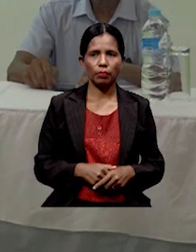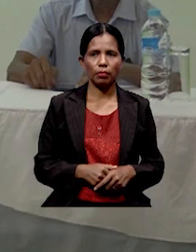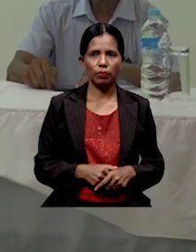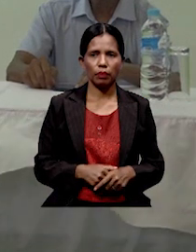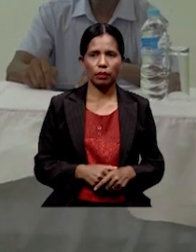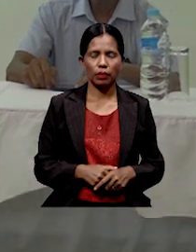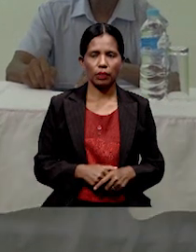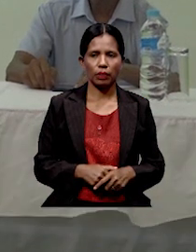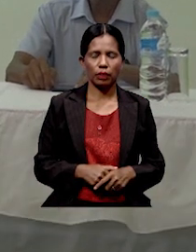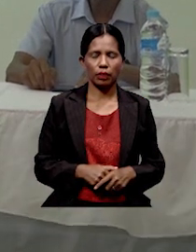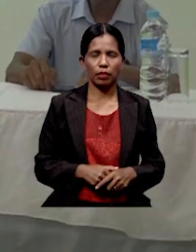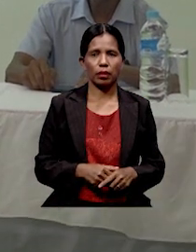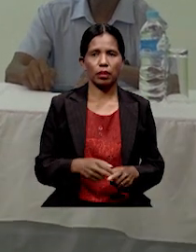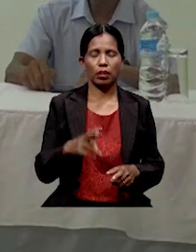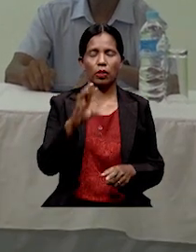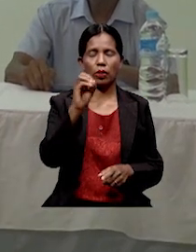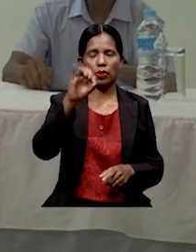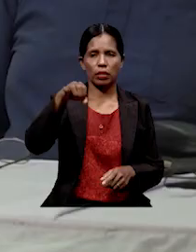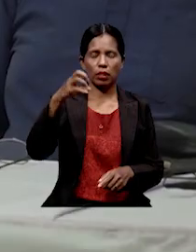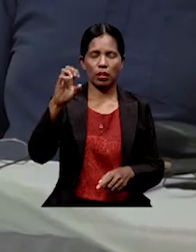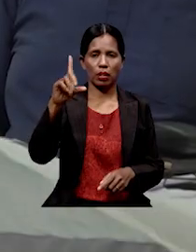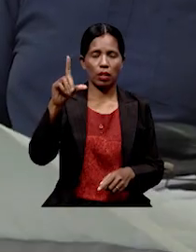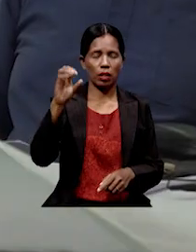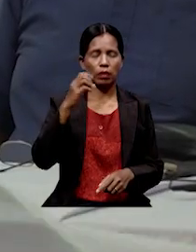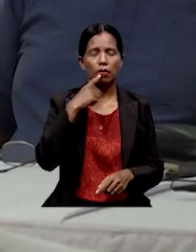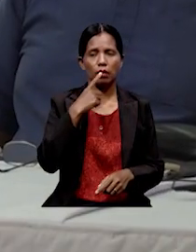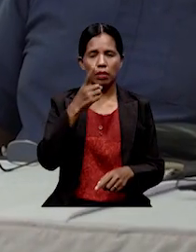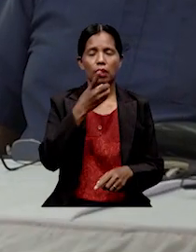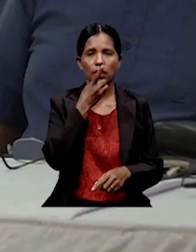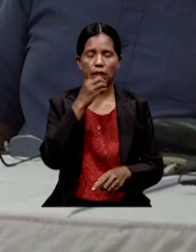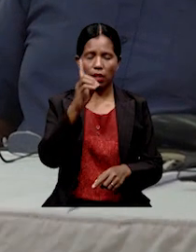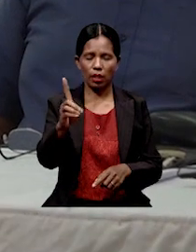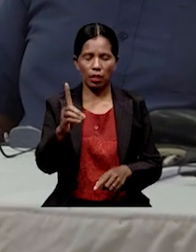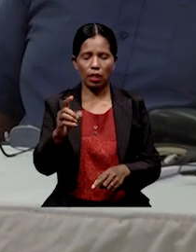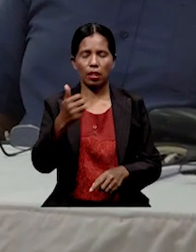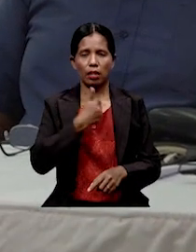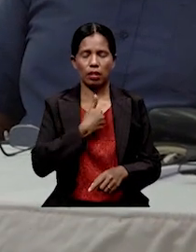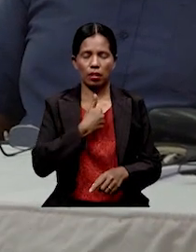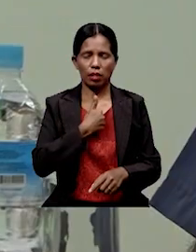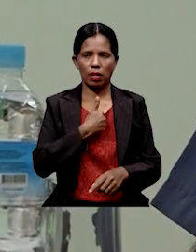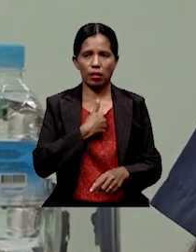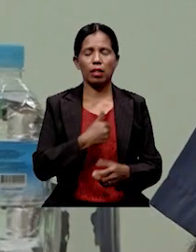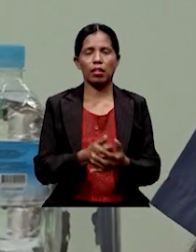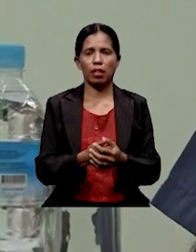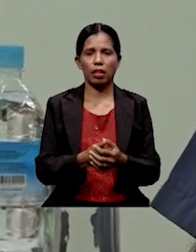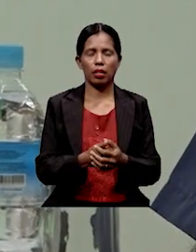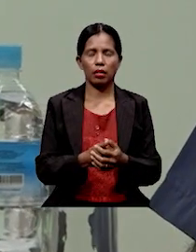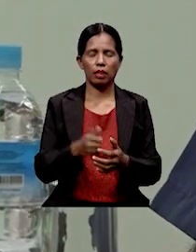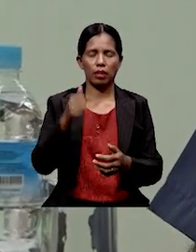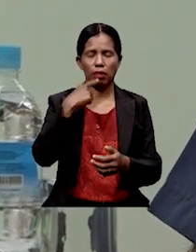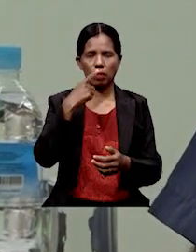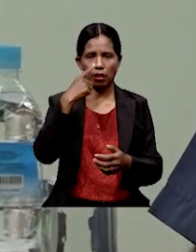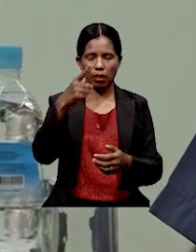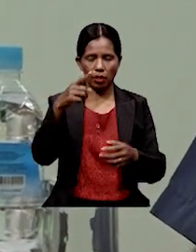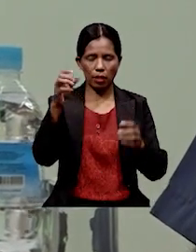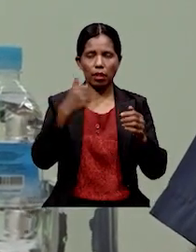Vozero Tiago Lobato declara ni kandidatura ho di kompete ye lesang presidensial tinang ne ye Timor Leste Komoro dili kuarta semana ne. Vozero Tiago